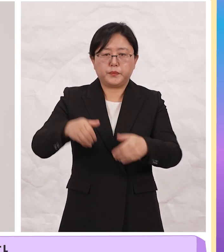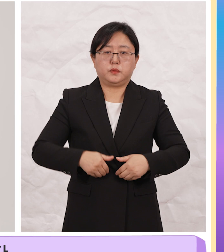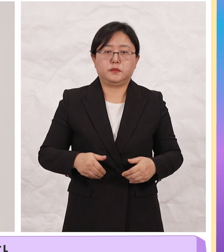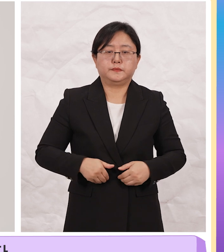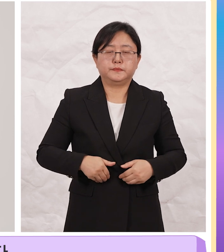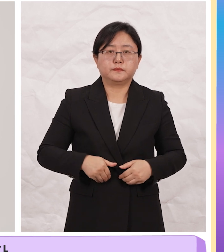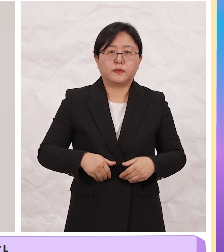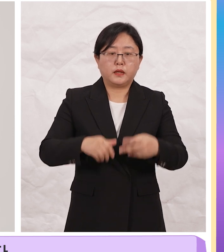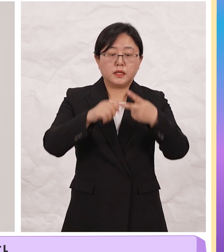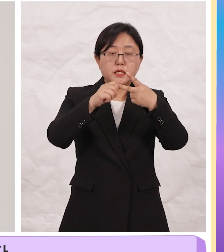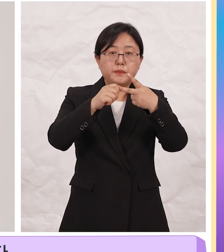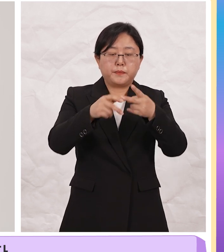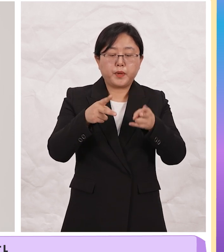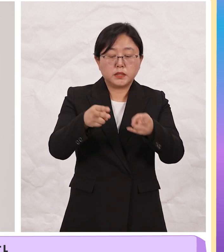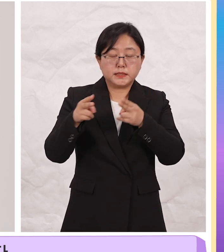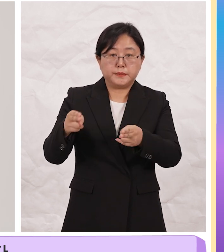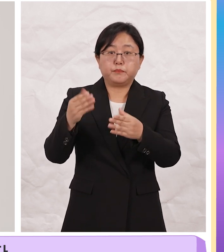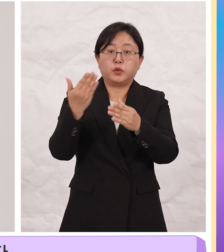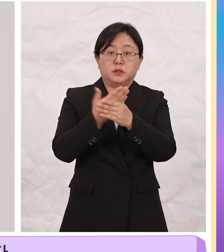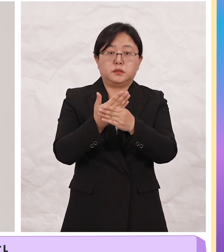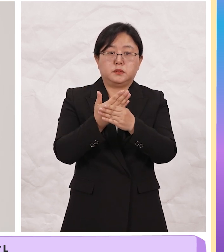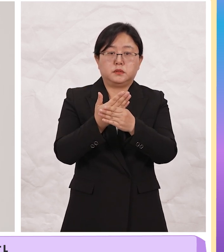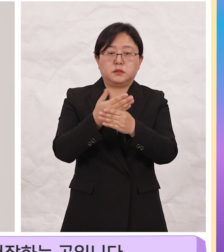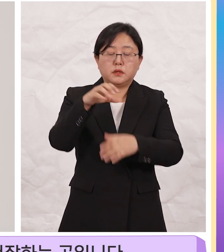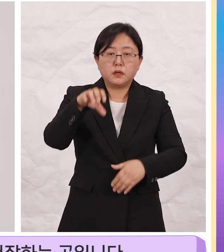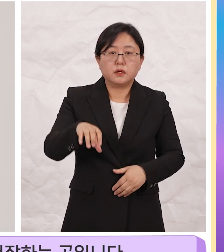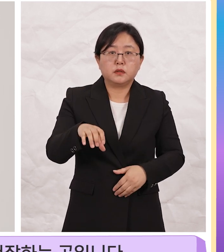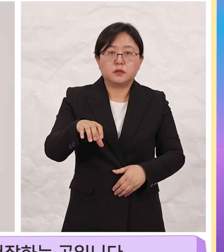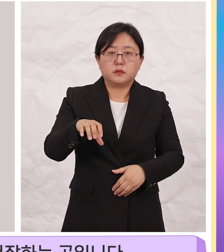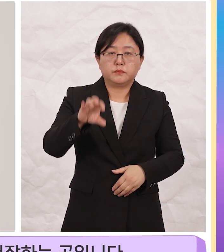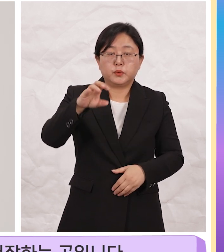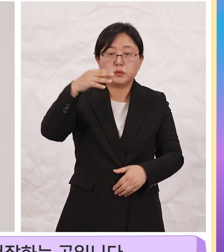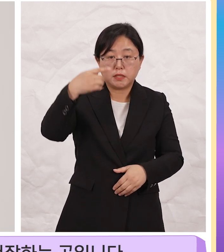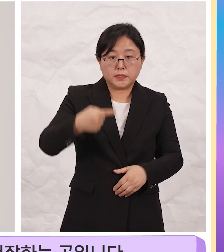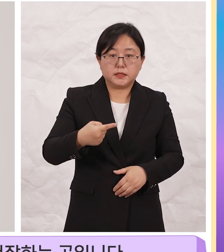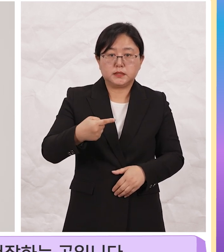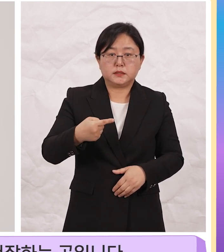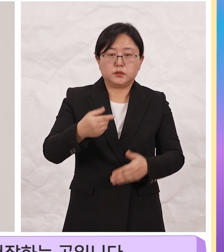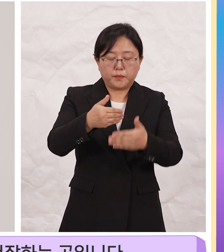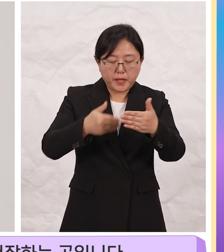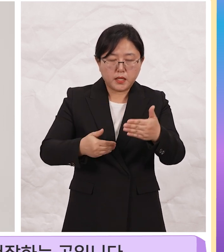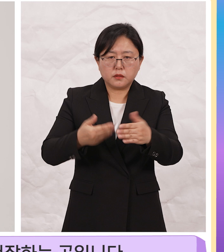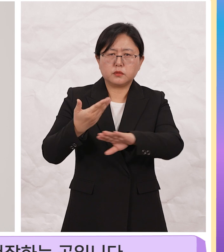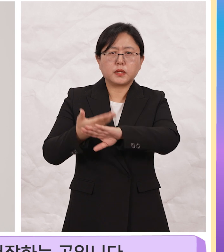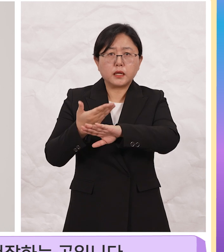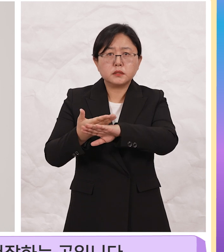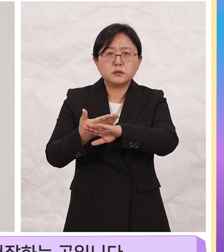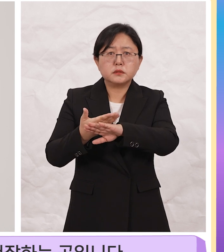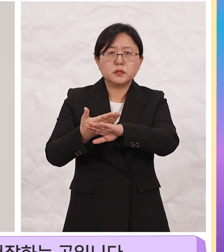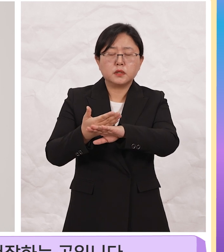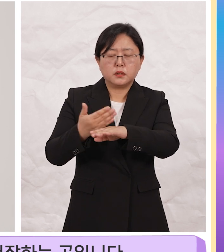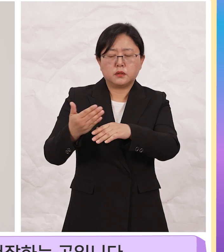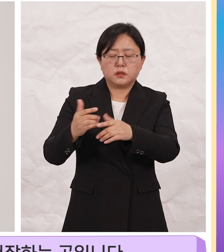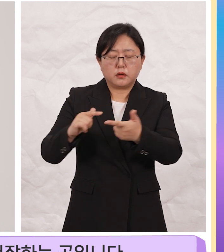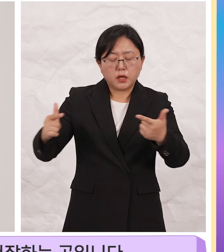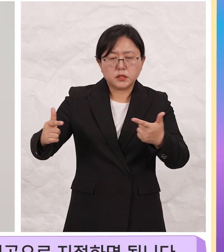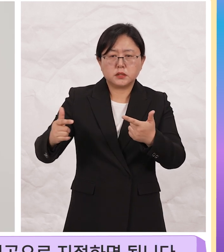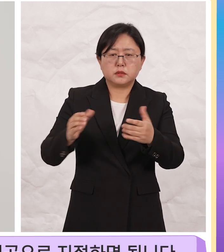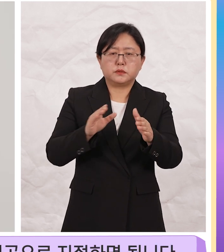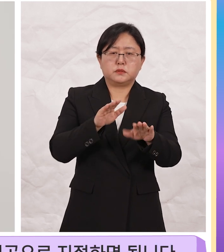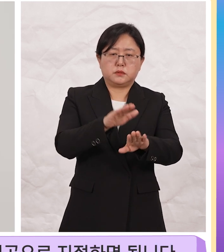좋습니다. 다음은 2 편집 폴더입니다. 이곳은 프로젝트 파일과 부가 파일들을 저장하는